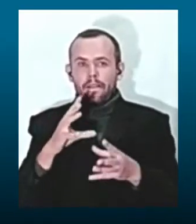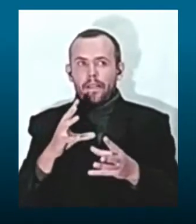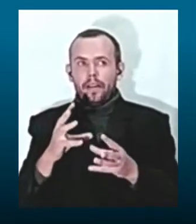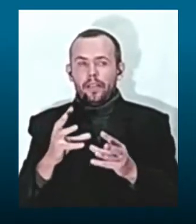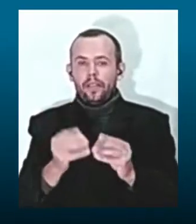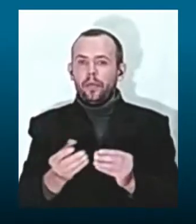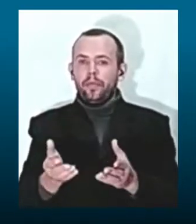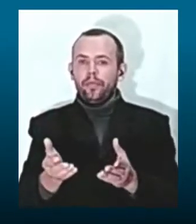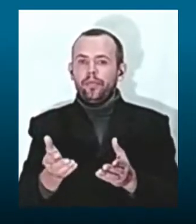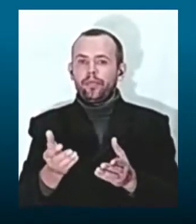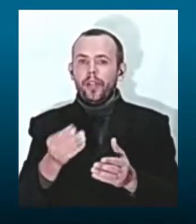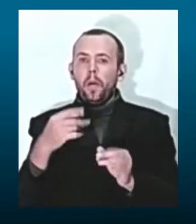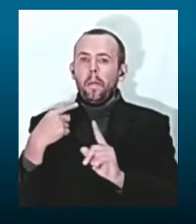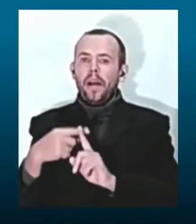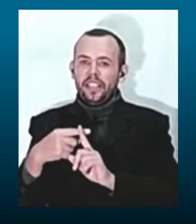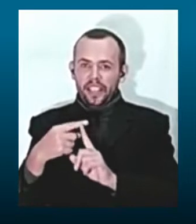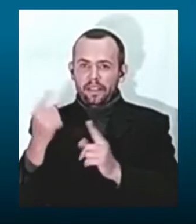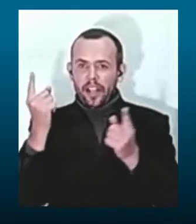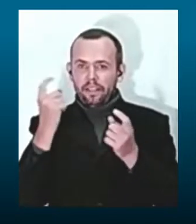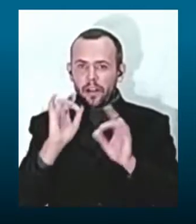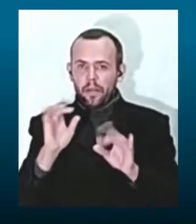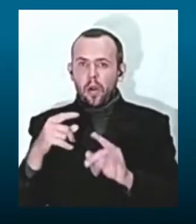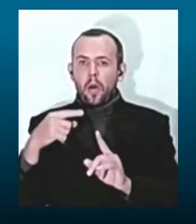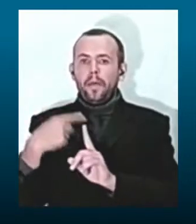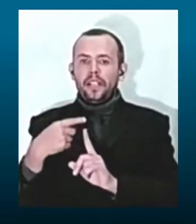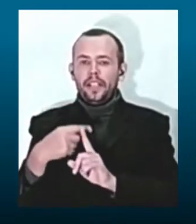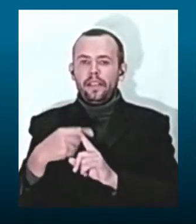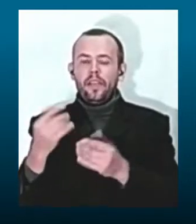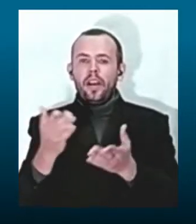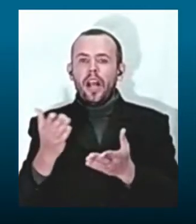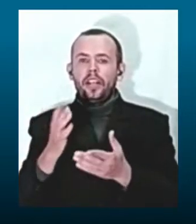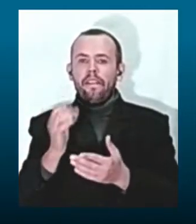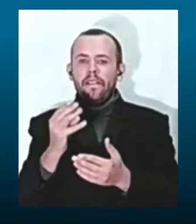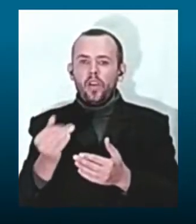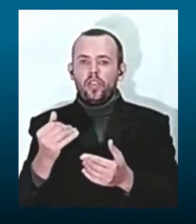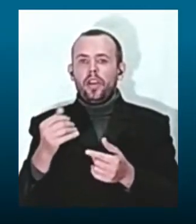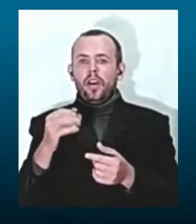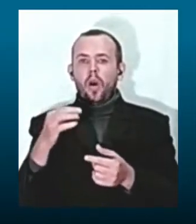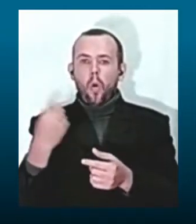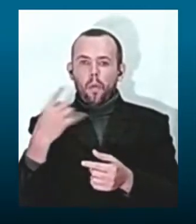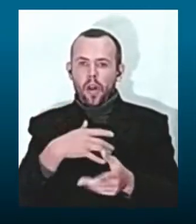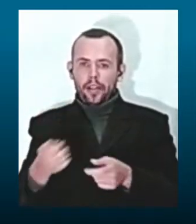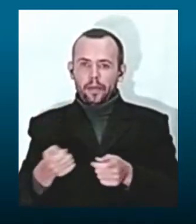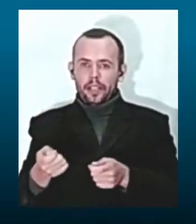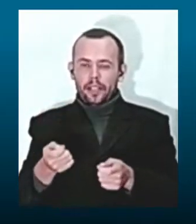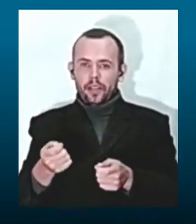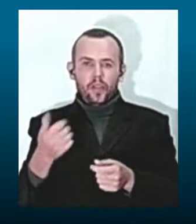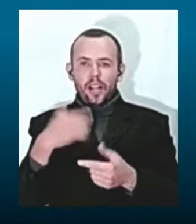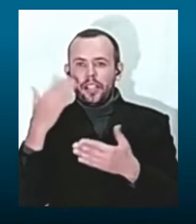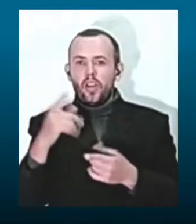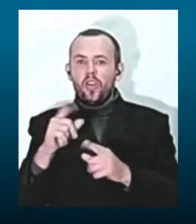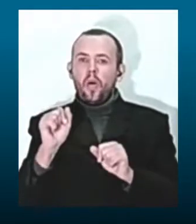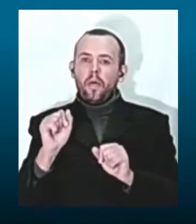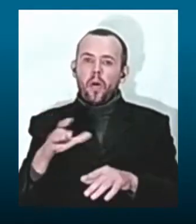позитивная информация и позитивные какие-то вещи об обладминистрации. Я не знаю, может быть, в других громадах интереснее, в